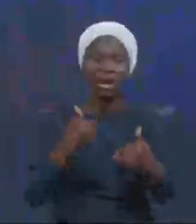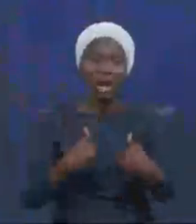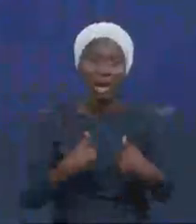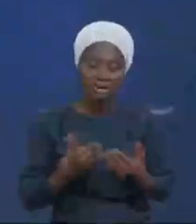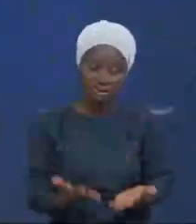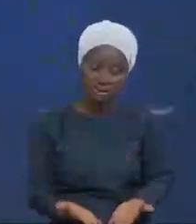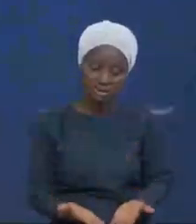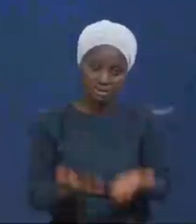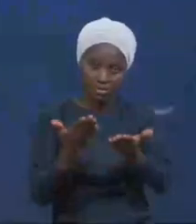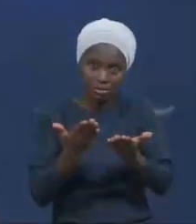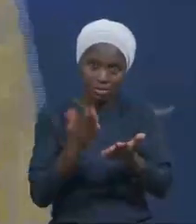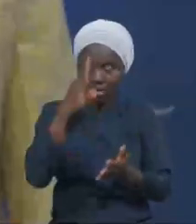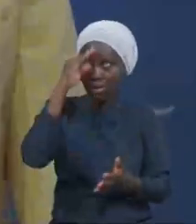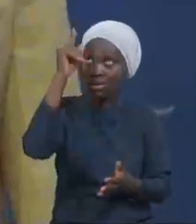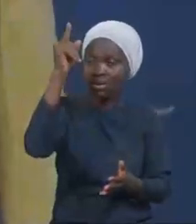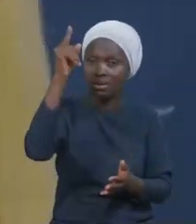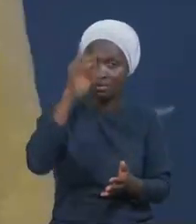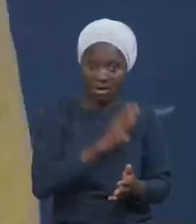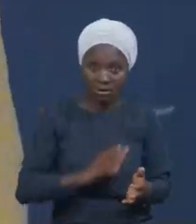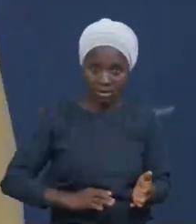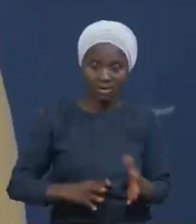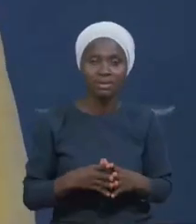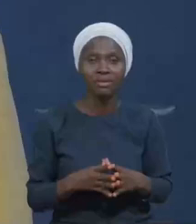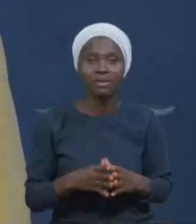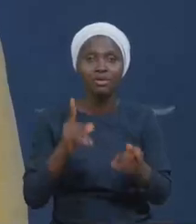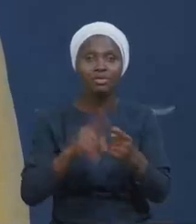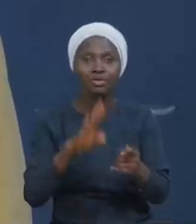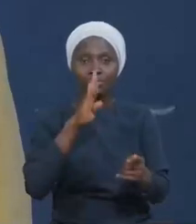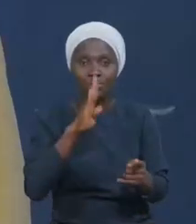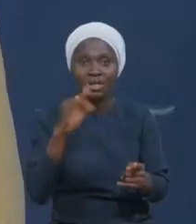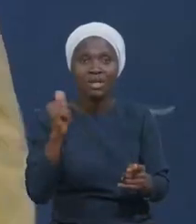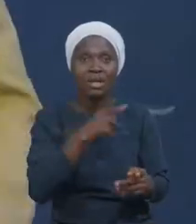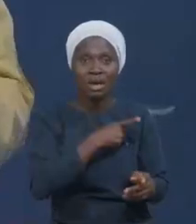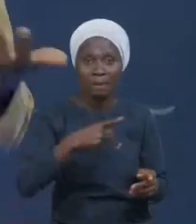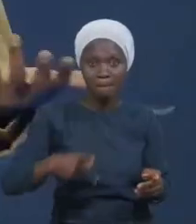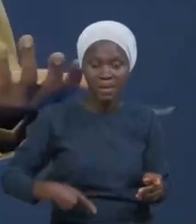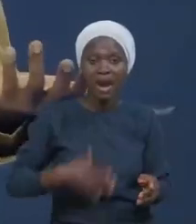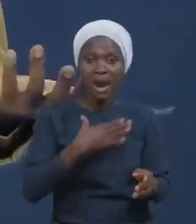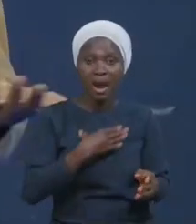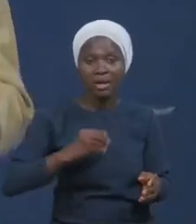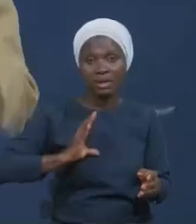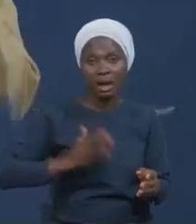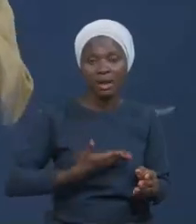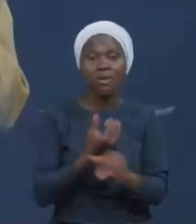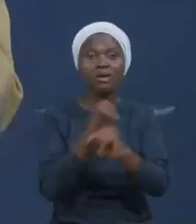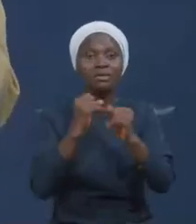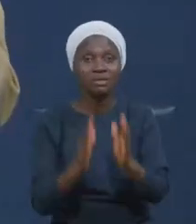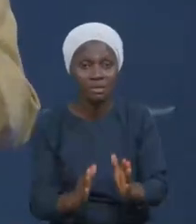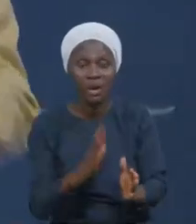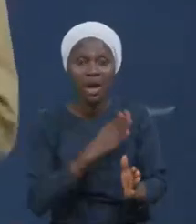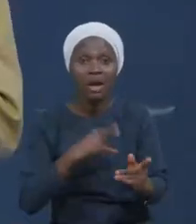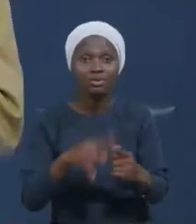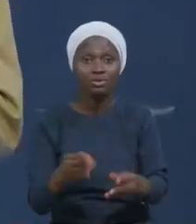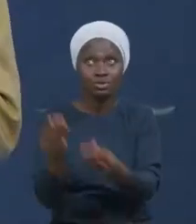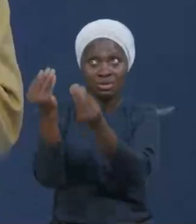élevé, Christ, pour être prince et sauveur, pour te donner la repentance et